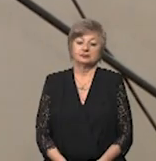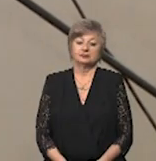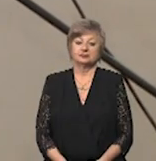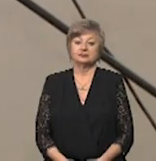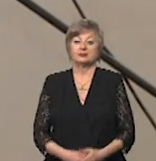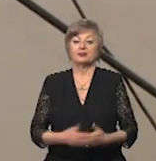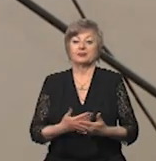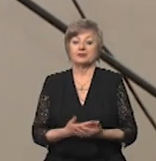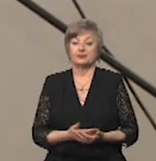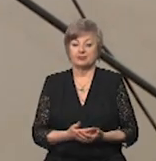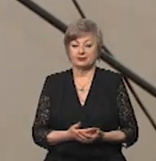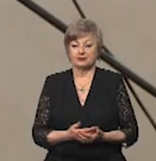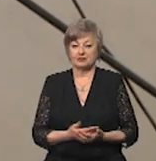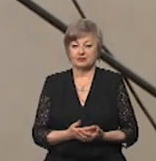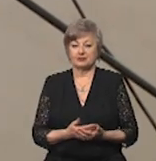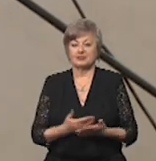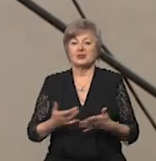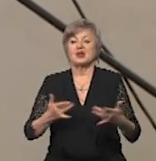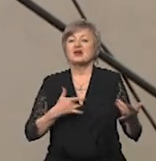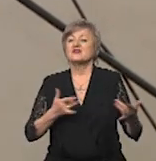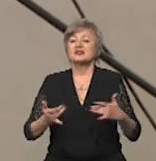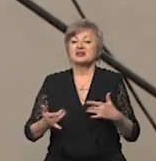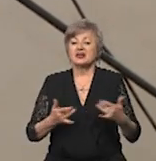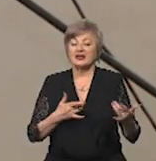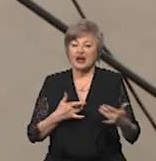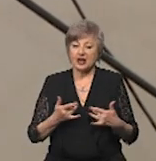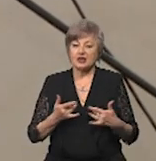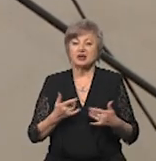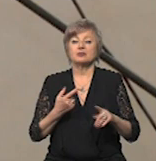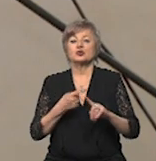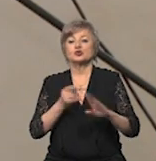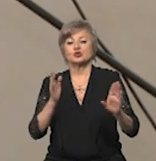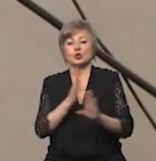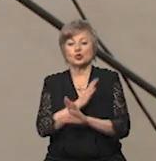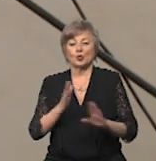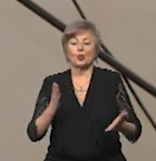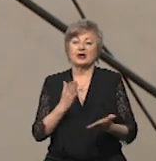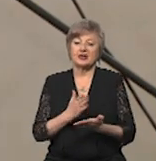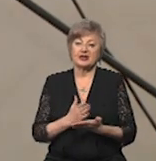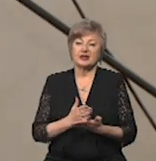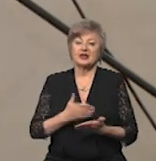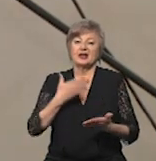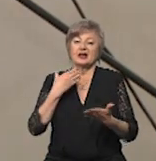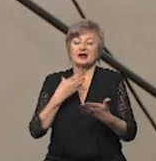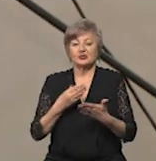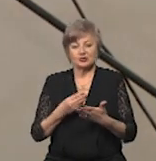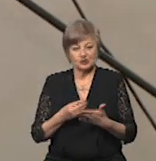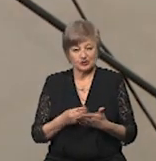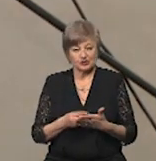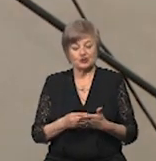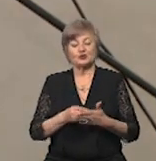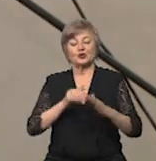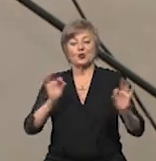Мій джаз. В театрі чи в джазі і долі, і п'єси. Свої королі,